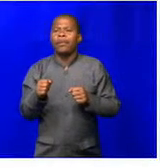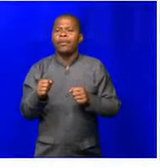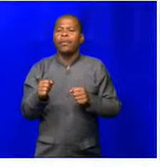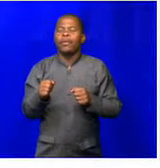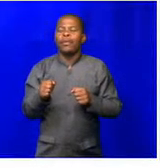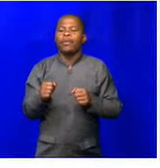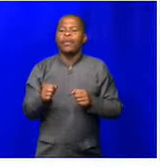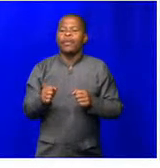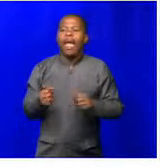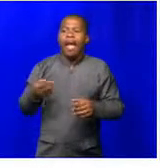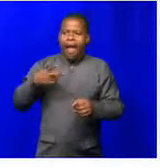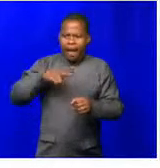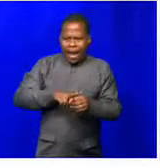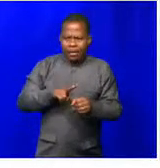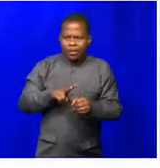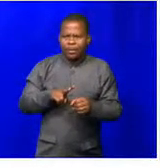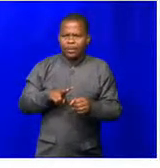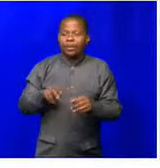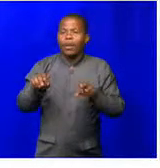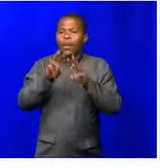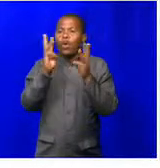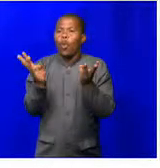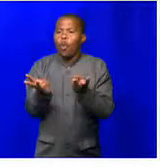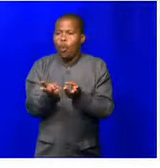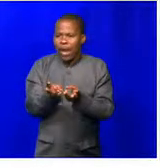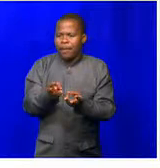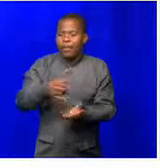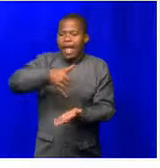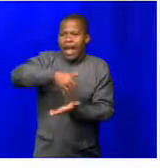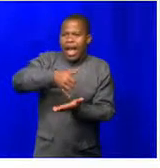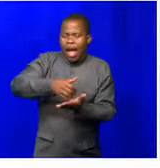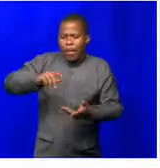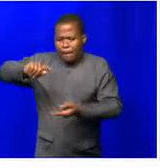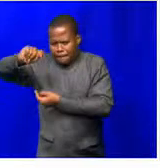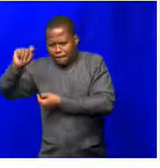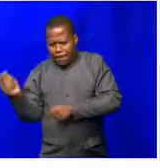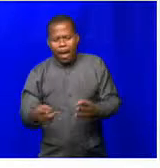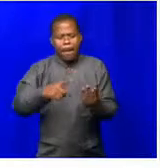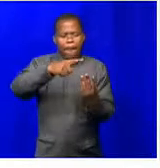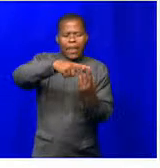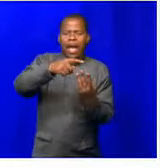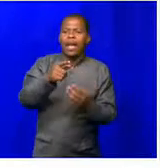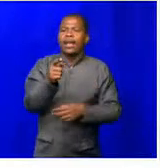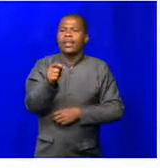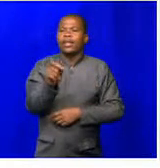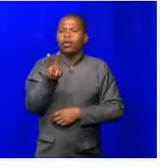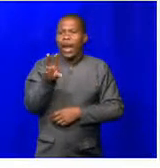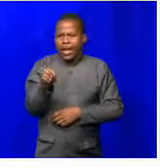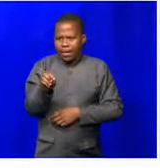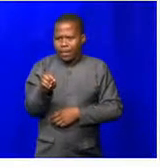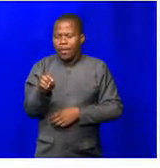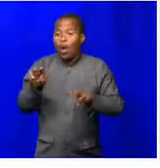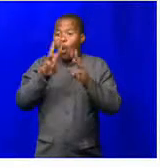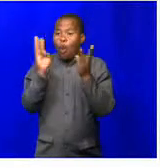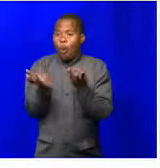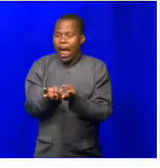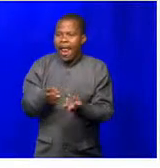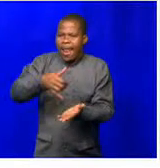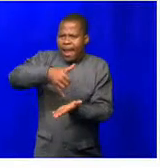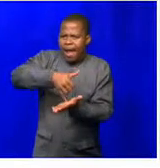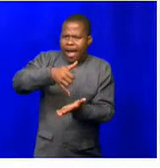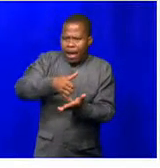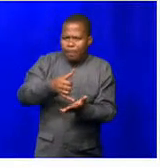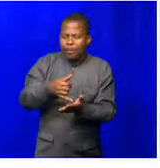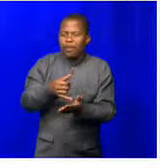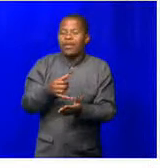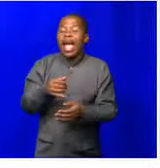ku-knockout. Inzebe yemhlaba yemdlalo wekhilikithi liqhubekayo i-T20 World Cup likhethelwe laseNamibia lithusela abaningi